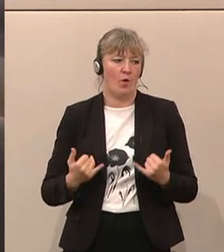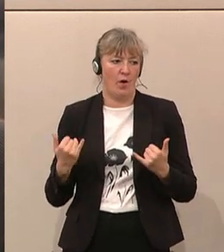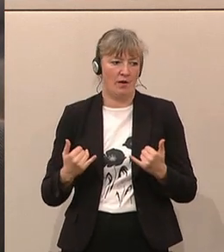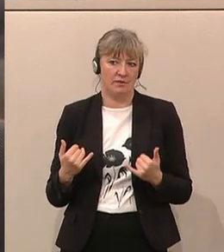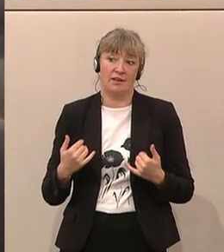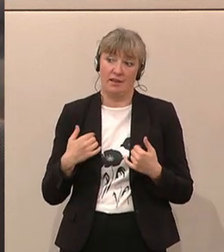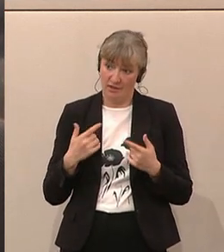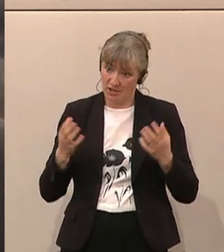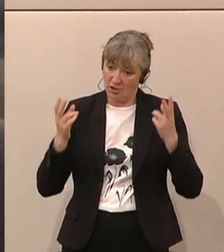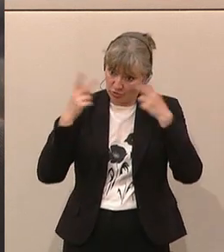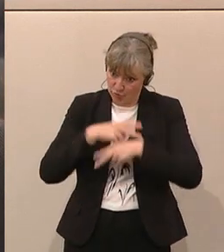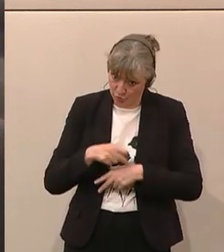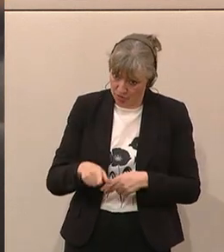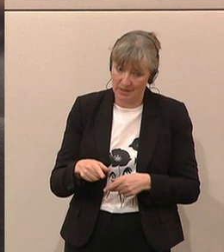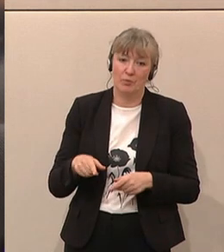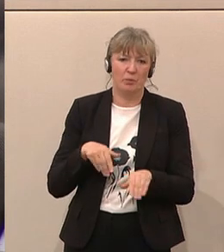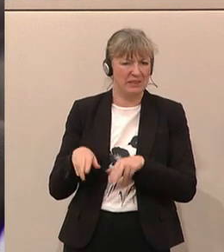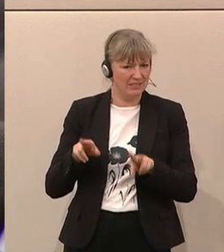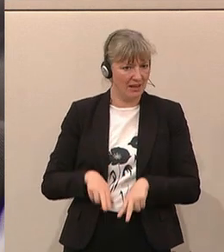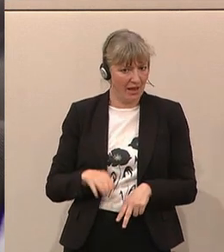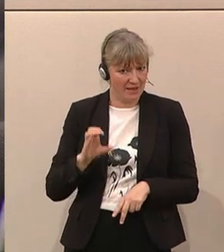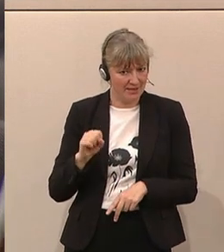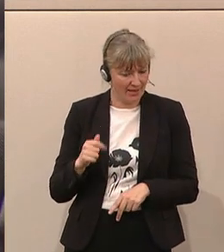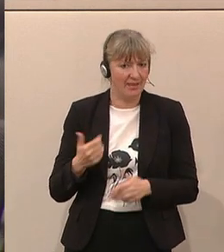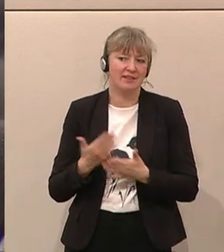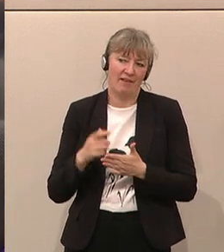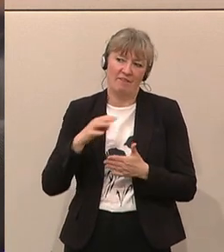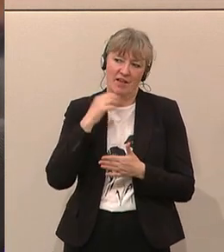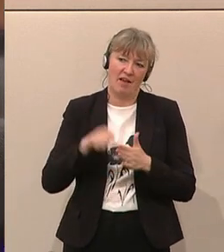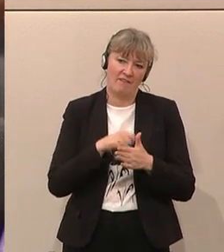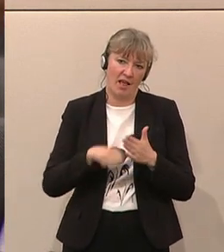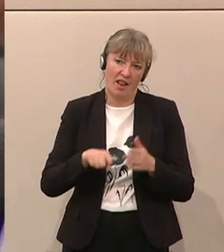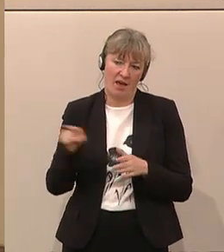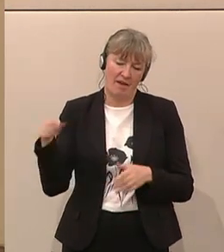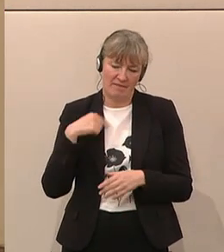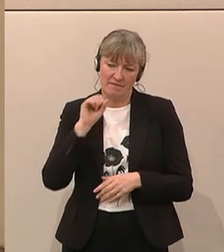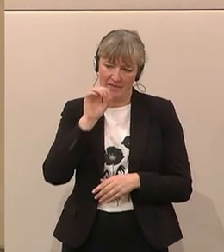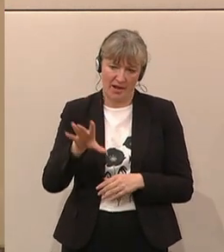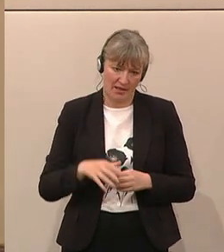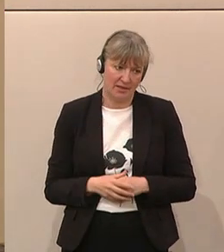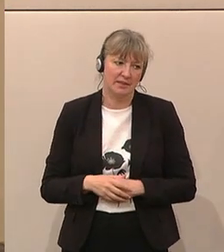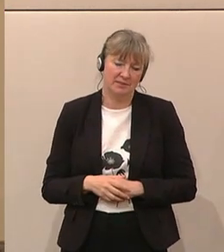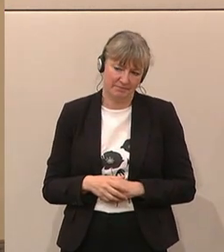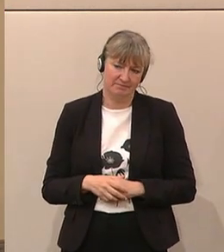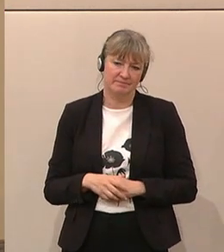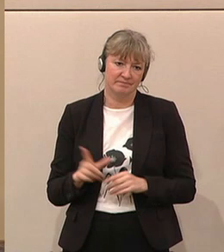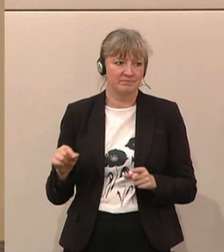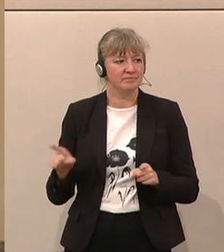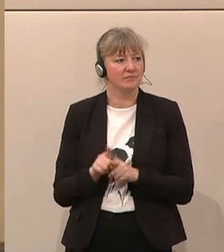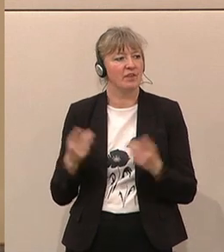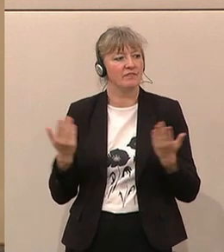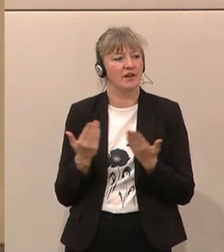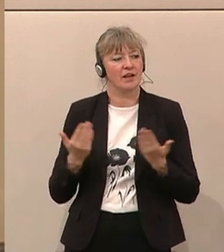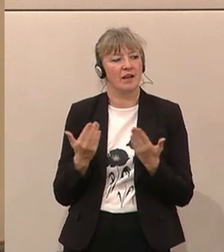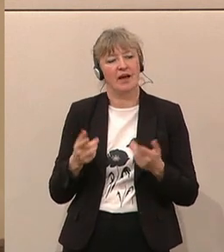der Zustimmung im Ministerrat zu CETA viele ihrer Wählerinnen verraten. Eine Zustimmung zu CETA ist